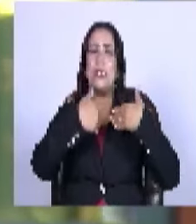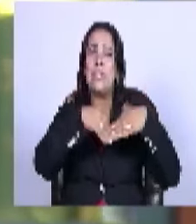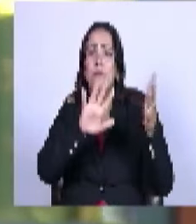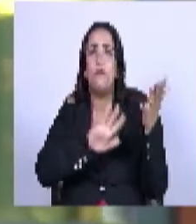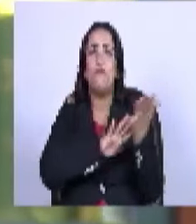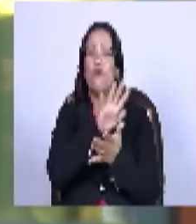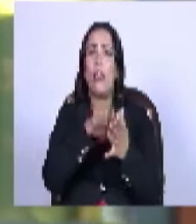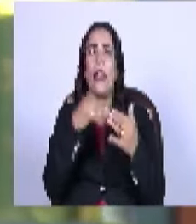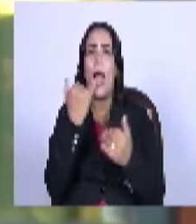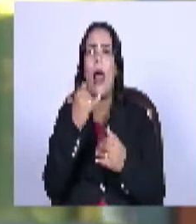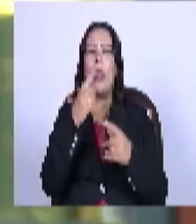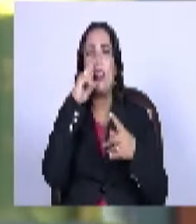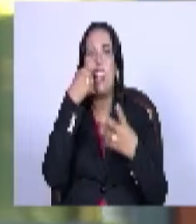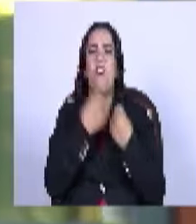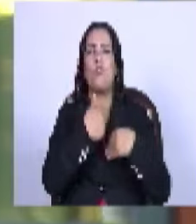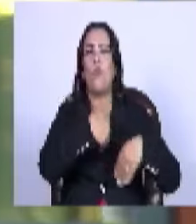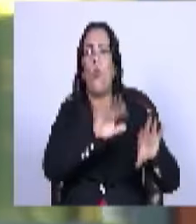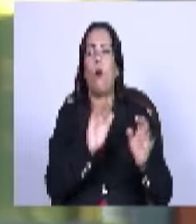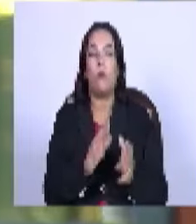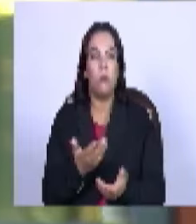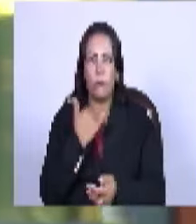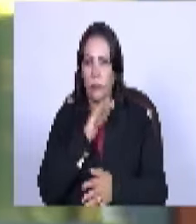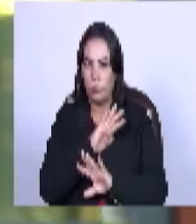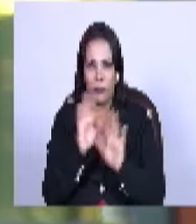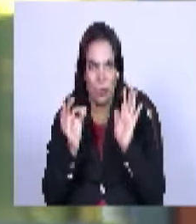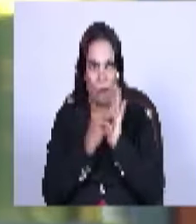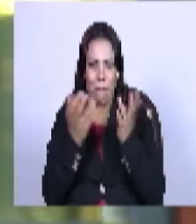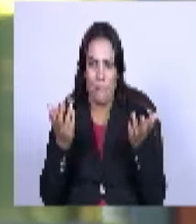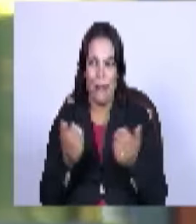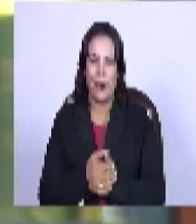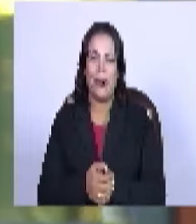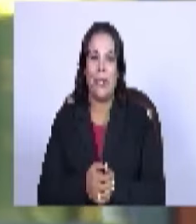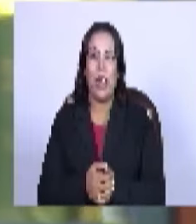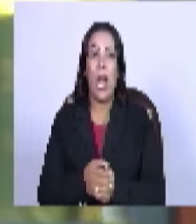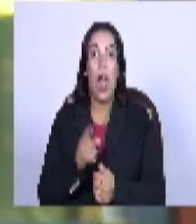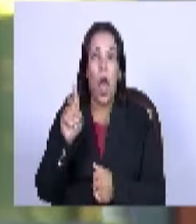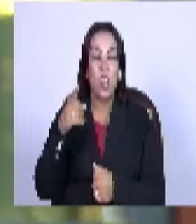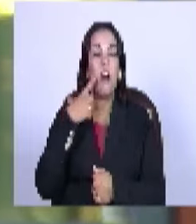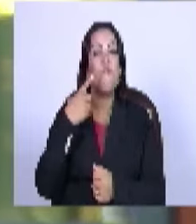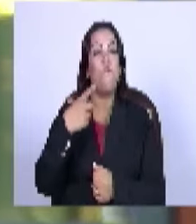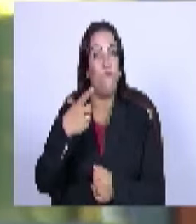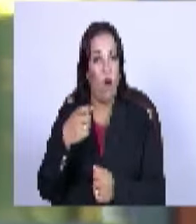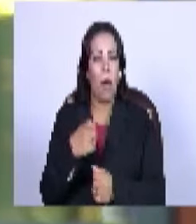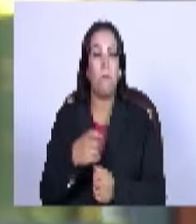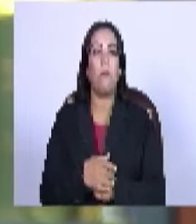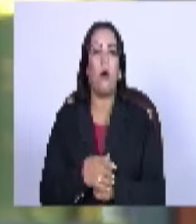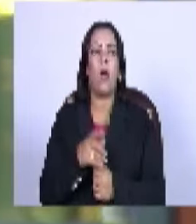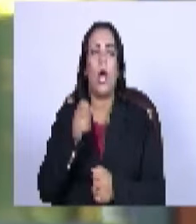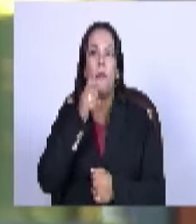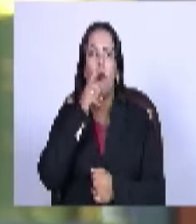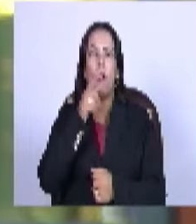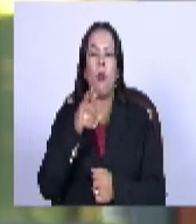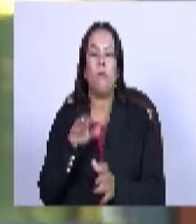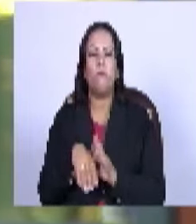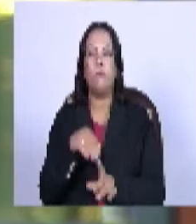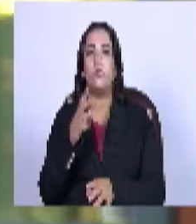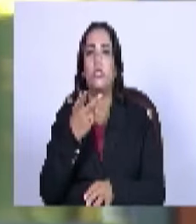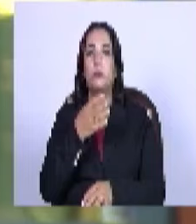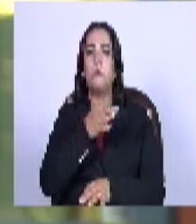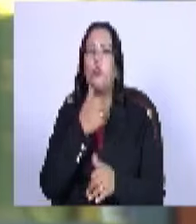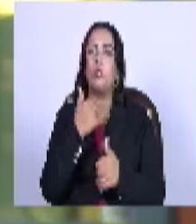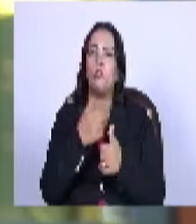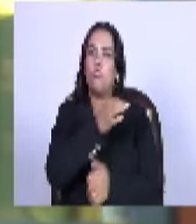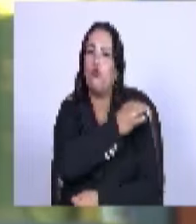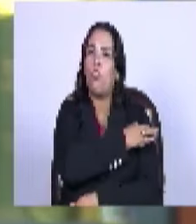تحل نفسها بنفسها ما فيش مشكله بتحل نفسها بنفسها انا متفهم طبعا الواحد لما يكون مر بتجربه